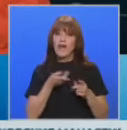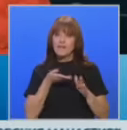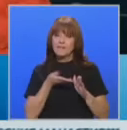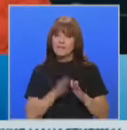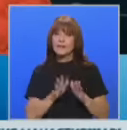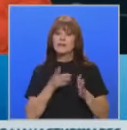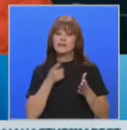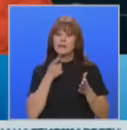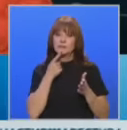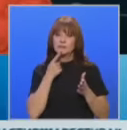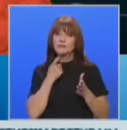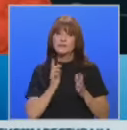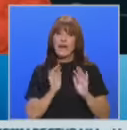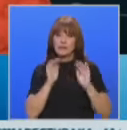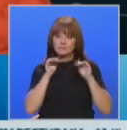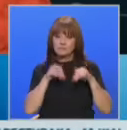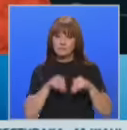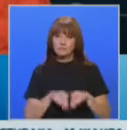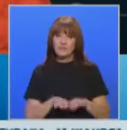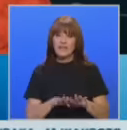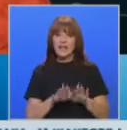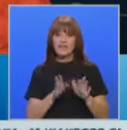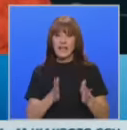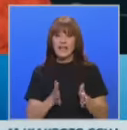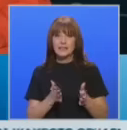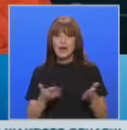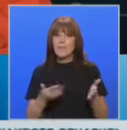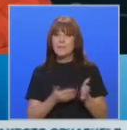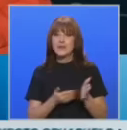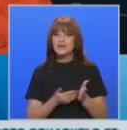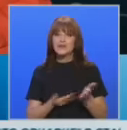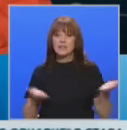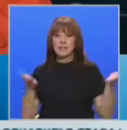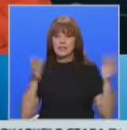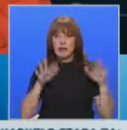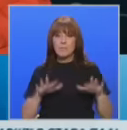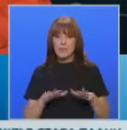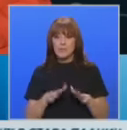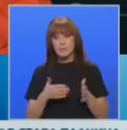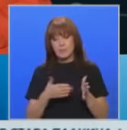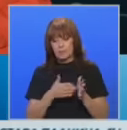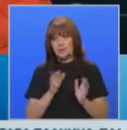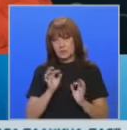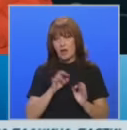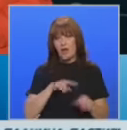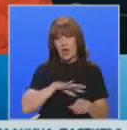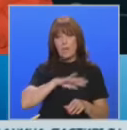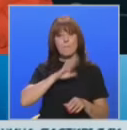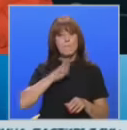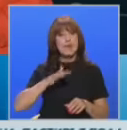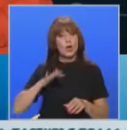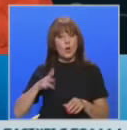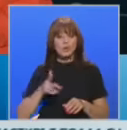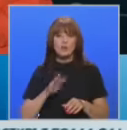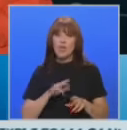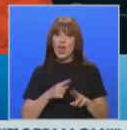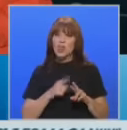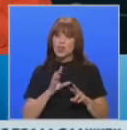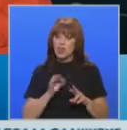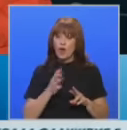пътя на приливната вълна. Иво, причината за това бедствие със сигурност е и природата, но както казах вече, появиха се спекулации